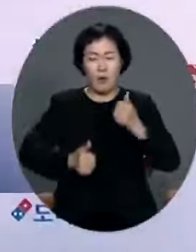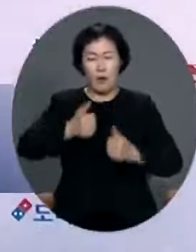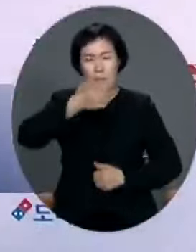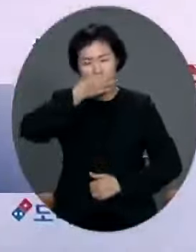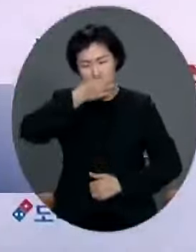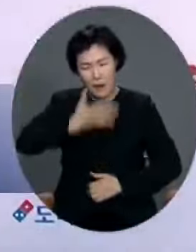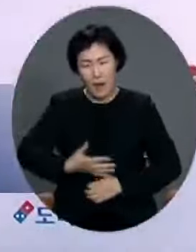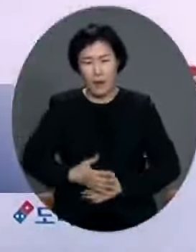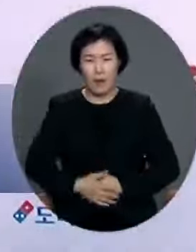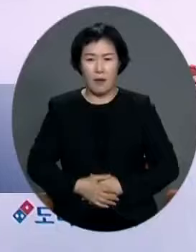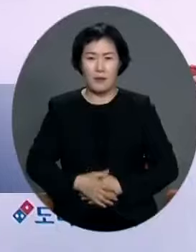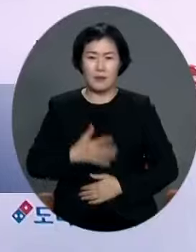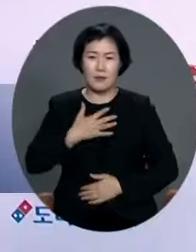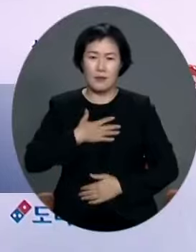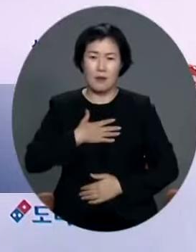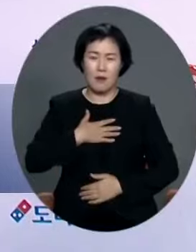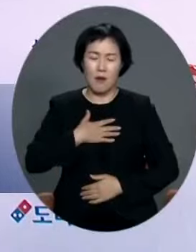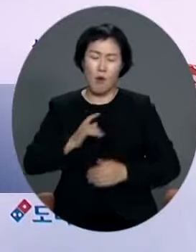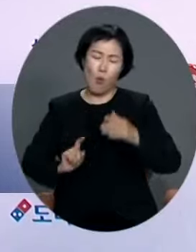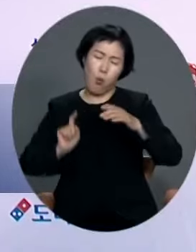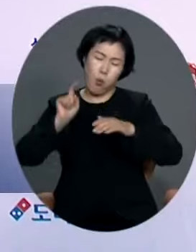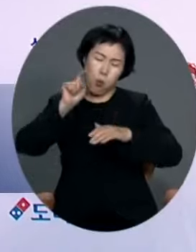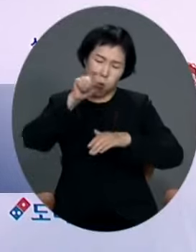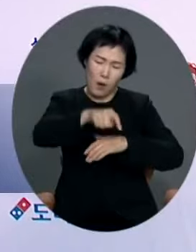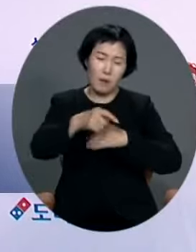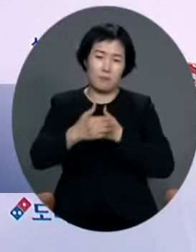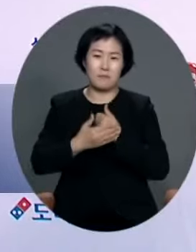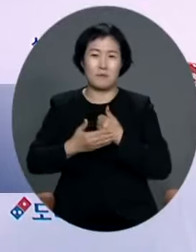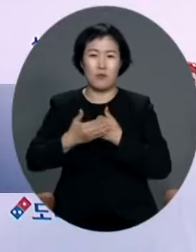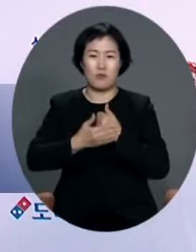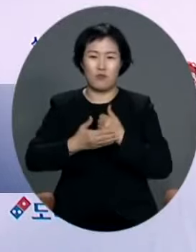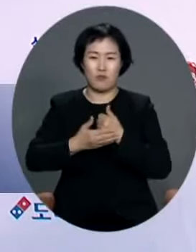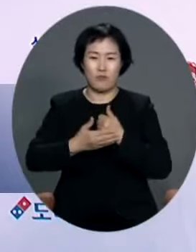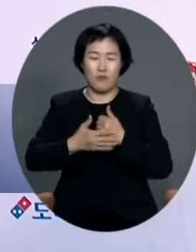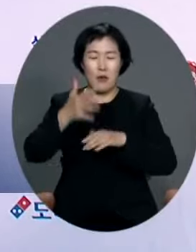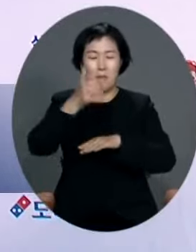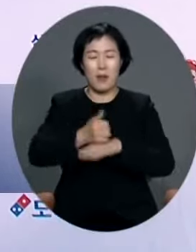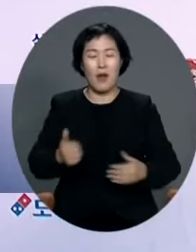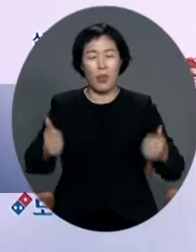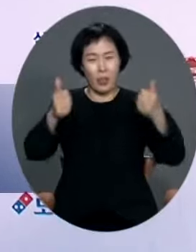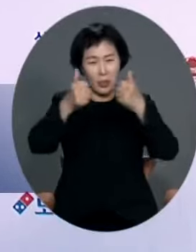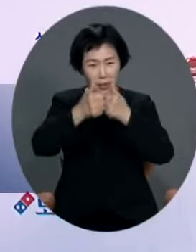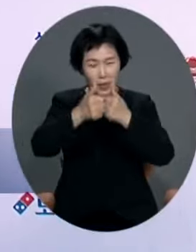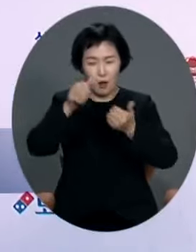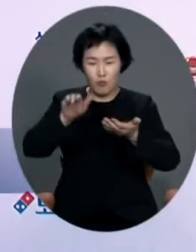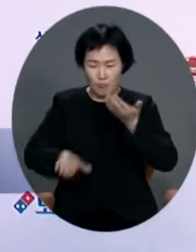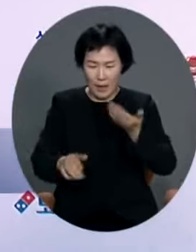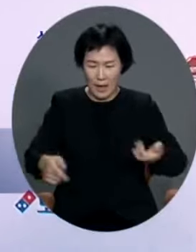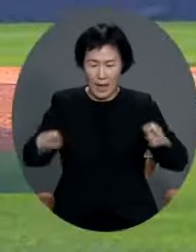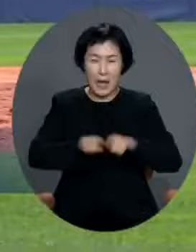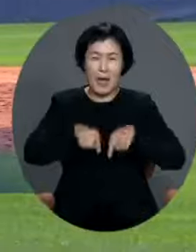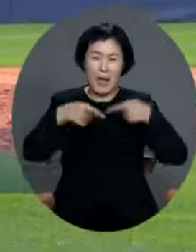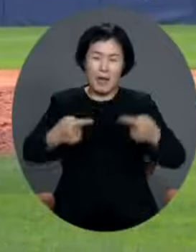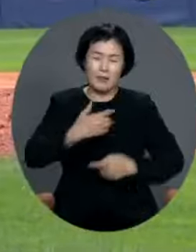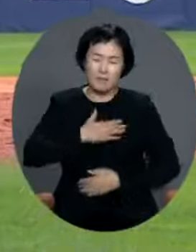제가 또 결정적인 홈런을 쳐가지고 제가 한국 시리즈를 후배들이 이끌 수 있다는 것에 대해서 예, 기분 좋게 생각하고